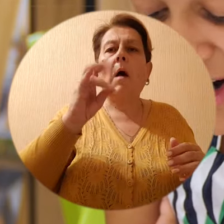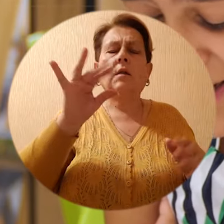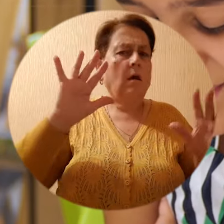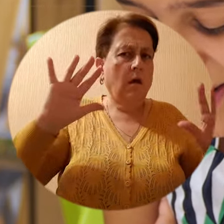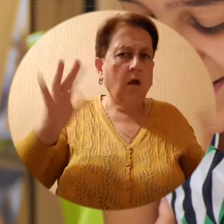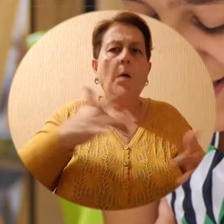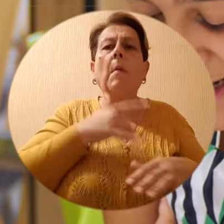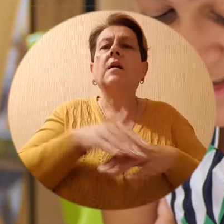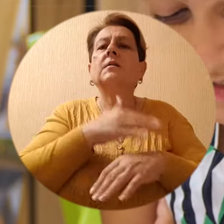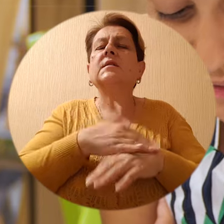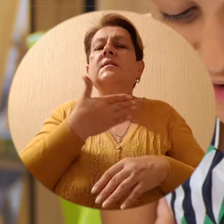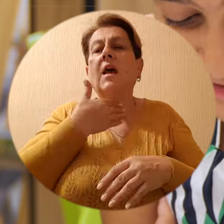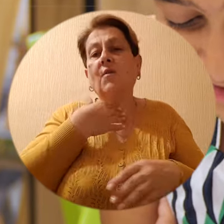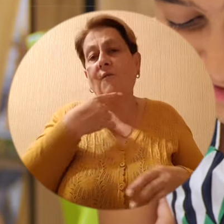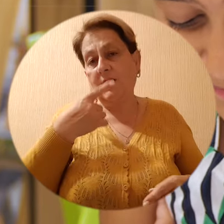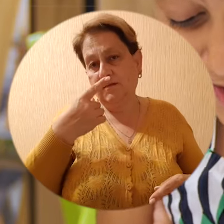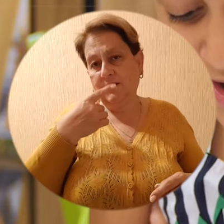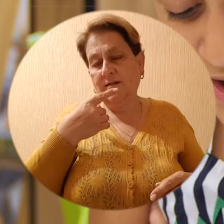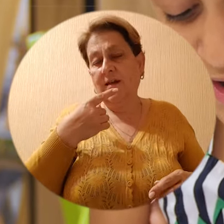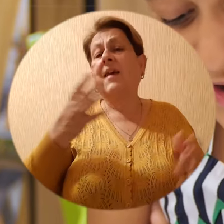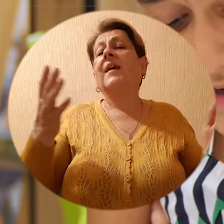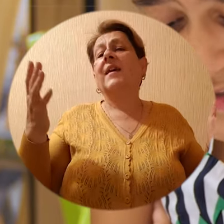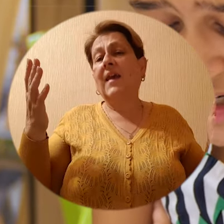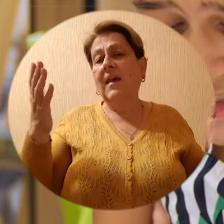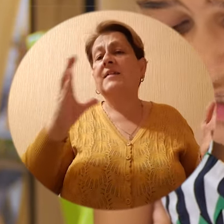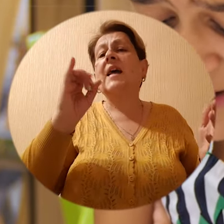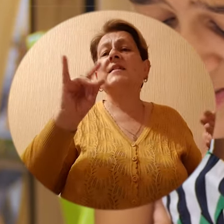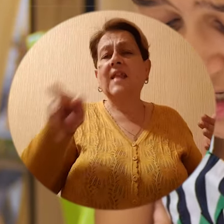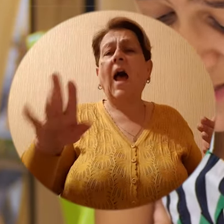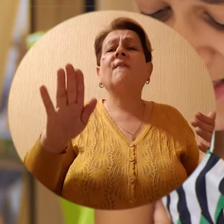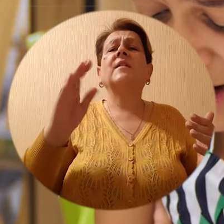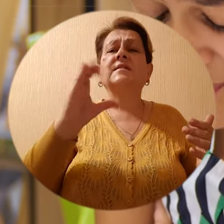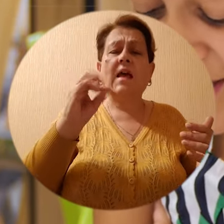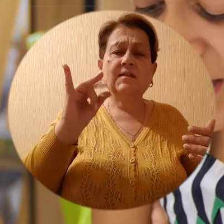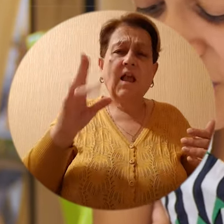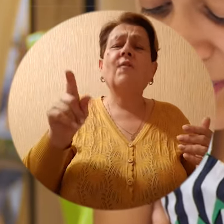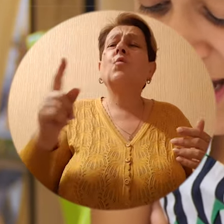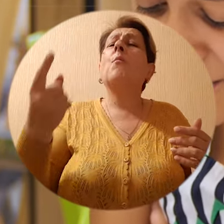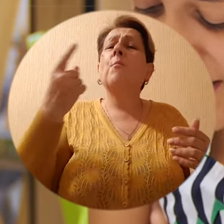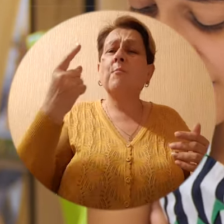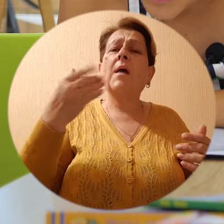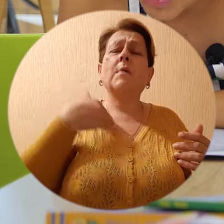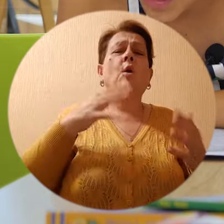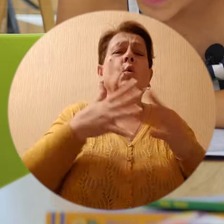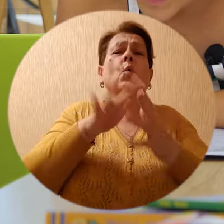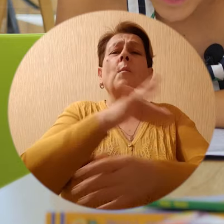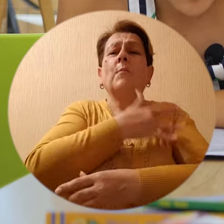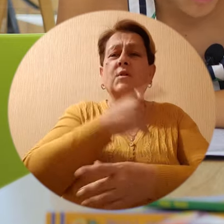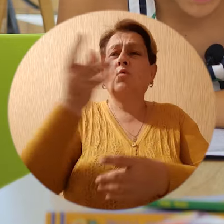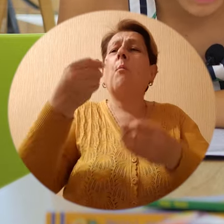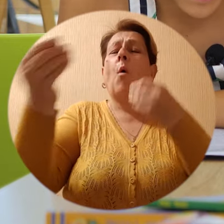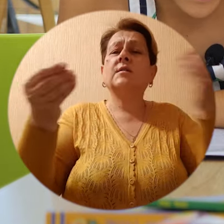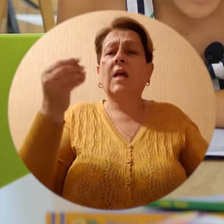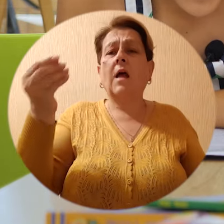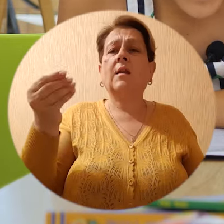Մաթեյը հանկարծ բարի սիրալի ձայնով ասաց. «Էհ, Ստանիսլավ, Ստանիսլավ, դու միայն մեր գյուղի մշակներին ես